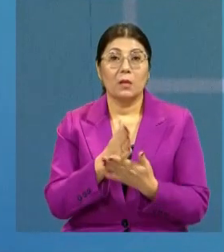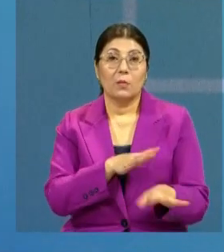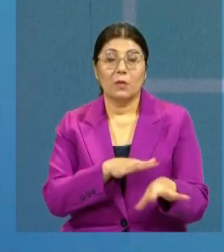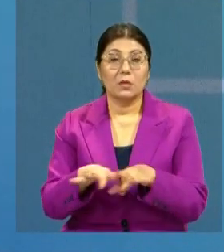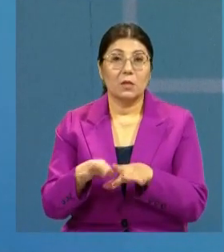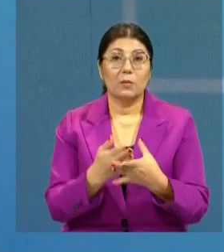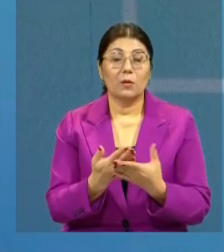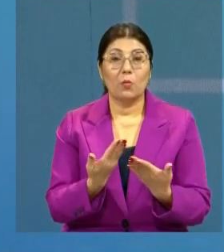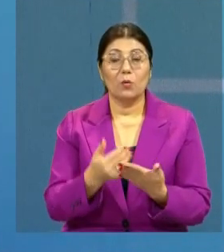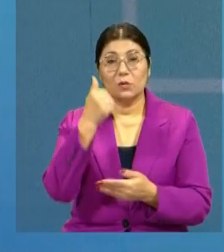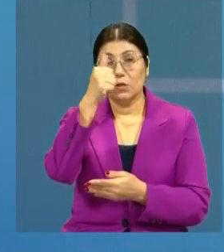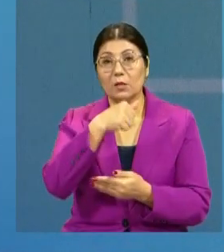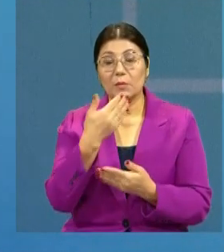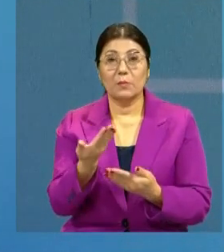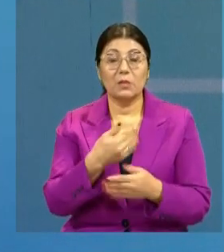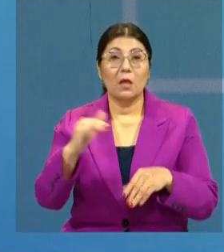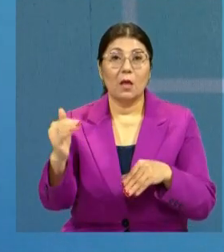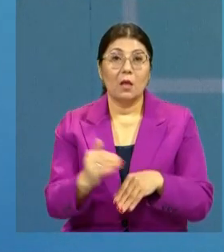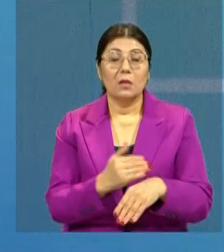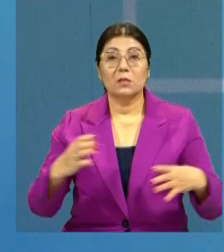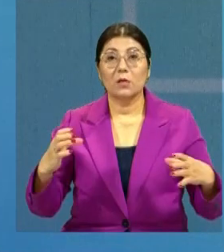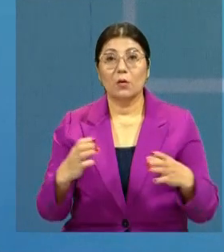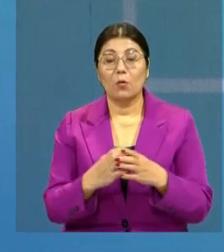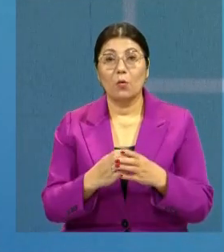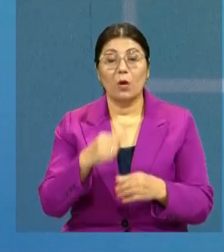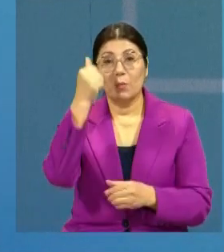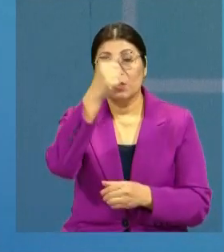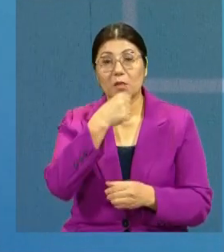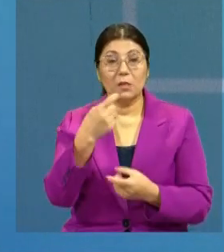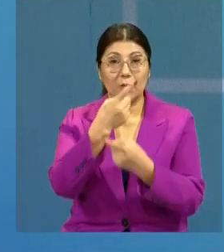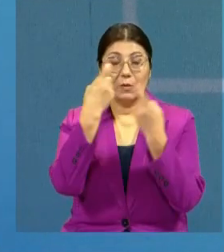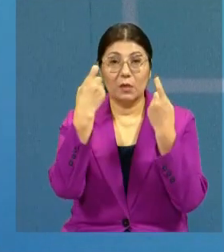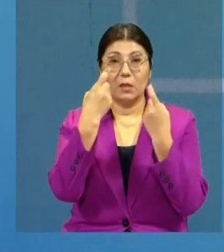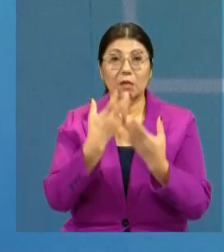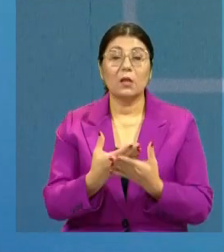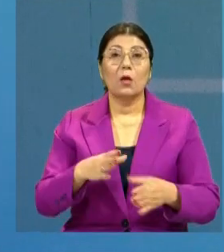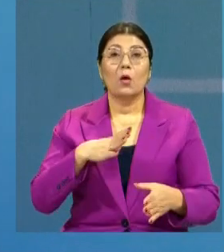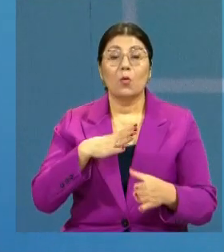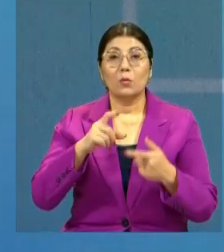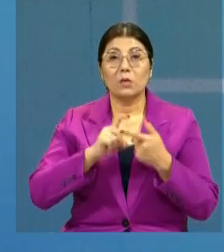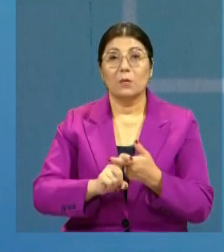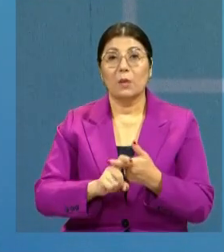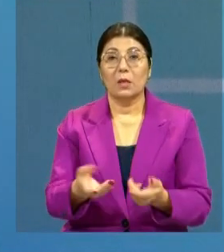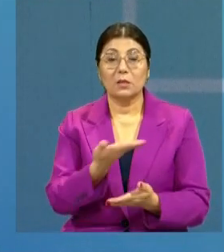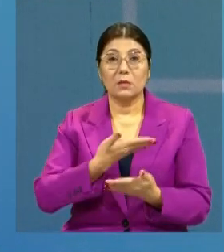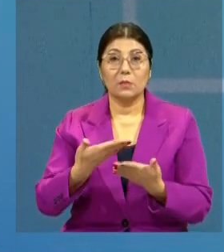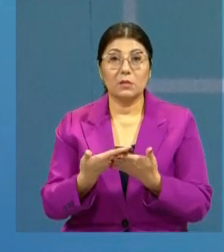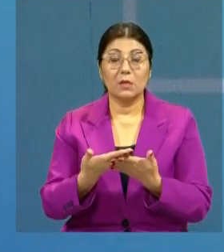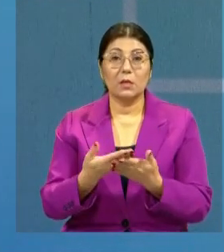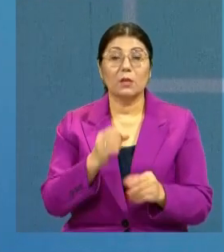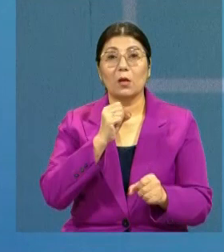айтып отырмыз ғой, биылғы жылды біз ізгі қоғам аясы жылды жариялады ХМДБ. Соның аясында біз бұл жаңағы